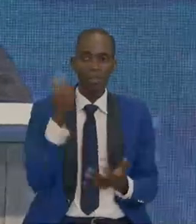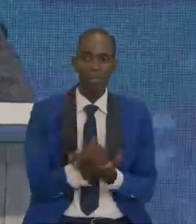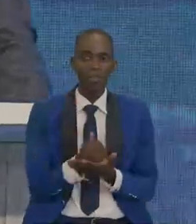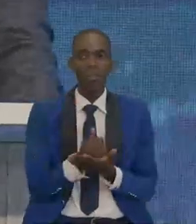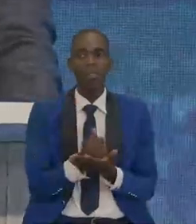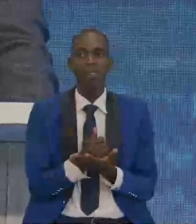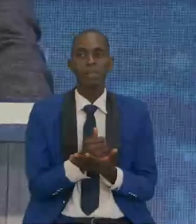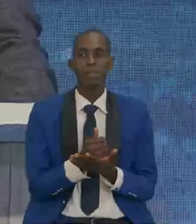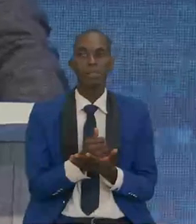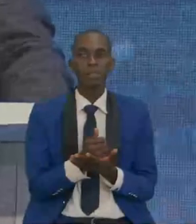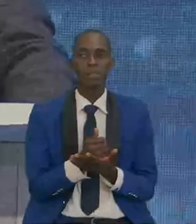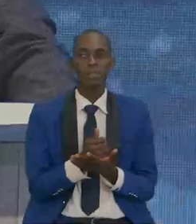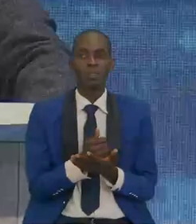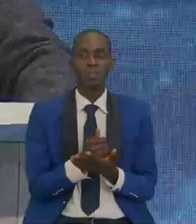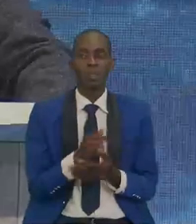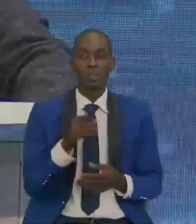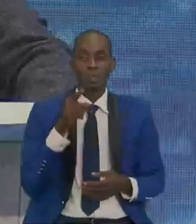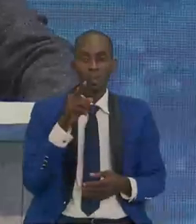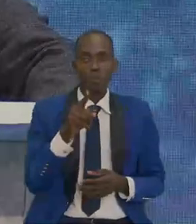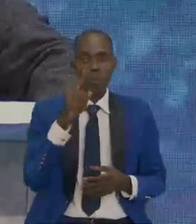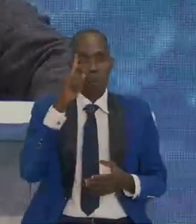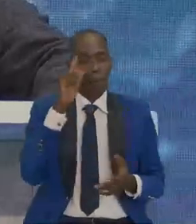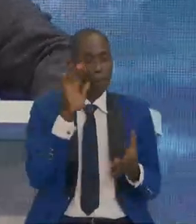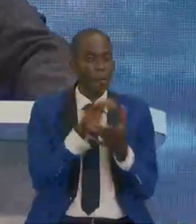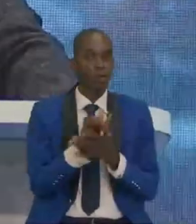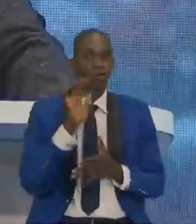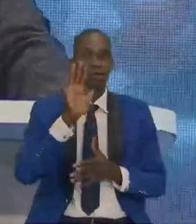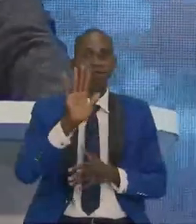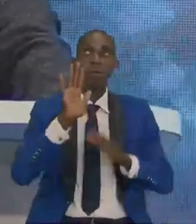Et lorsque nous aurons dit le dernier Amen,